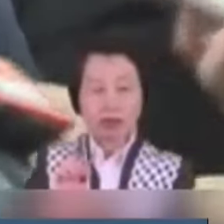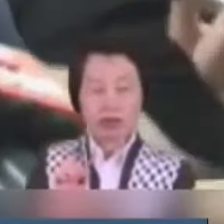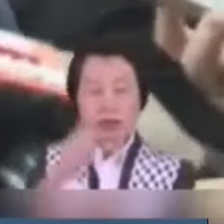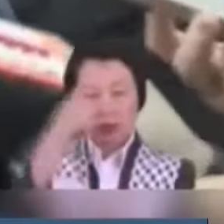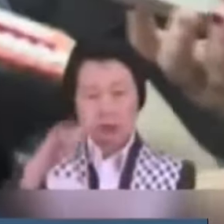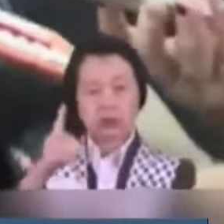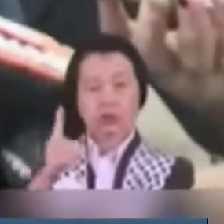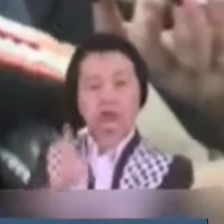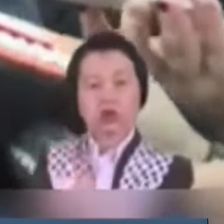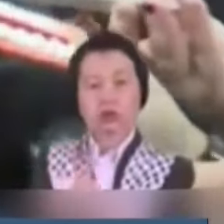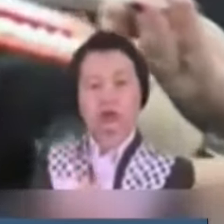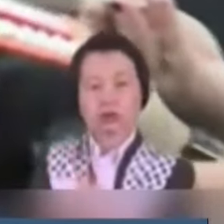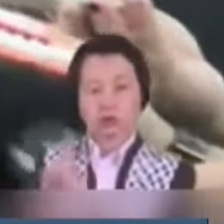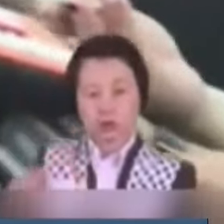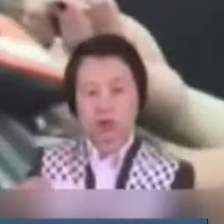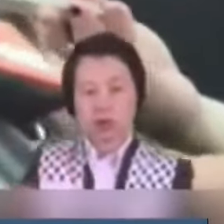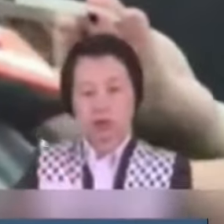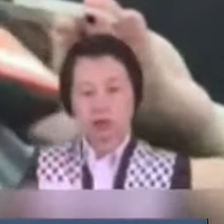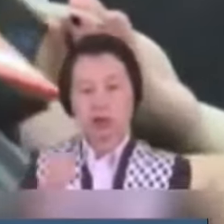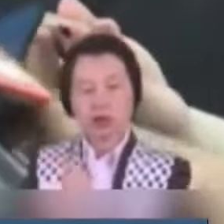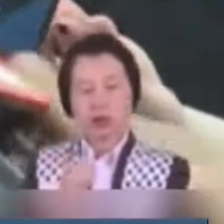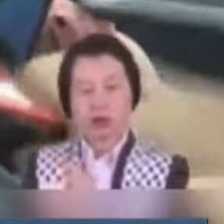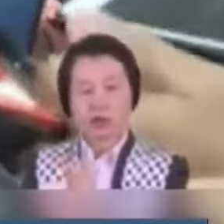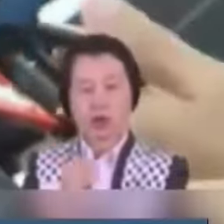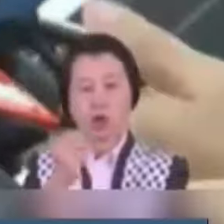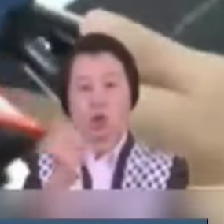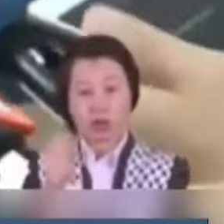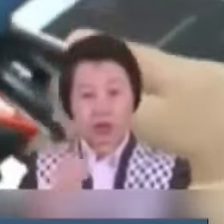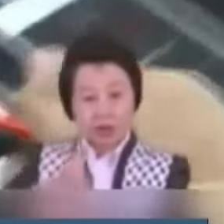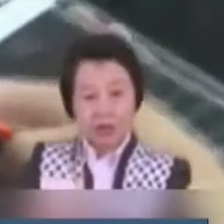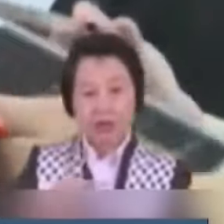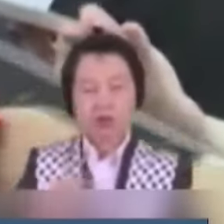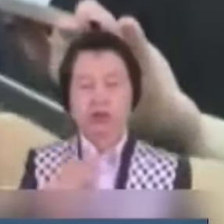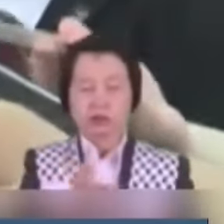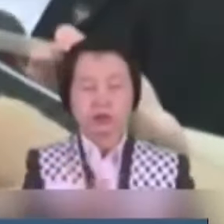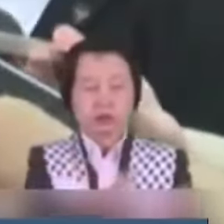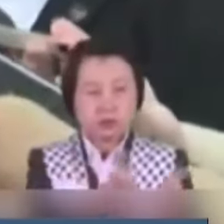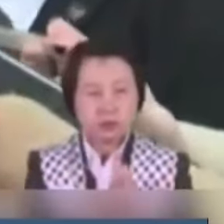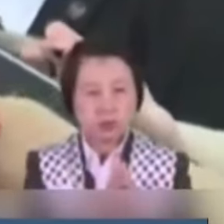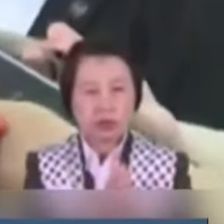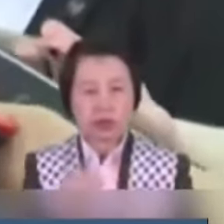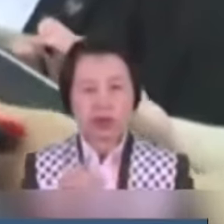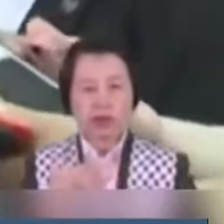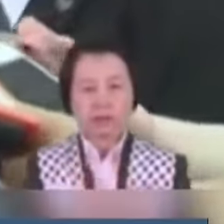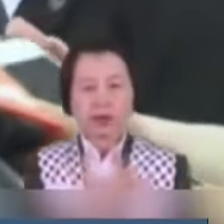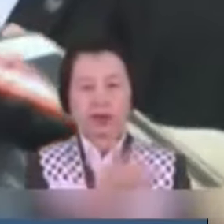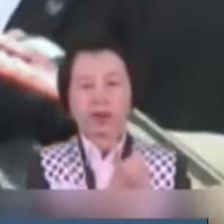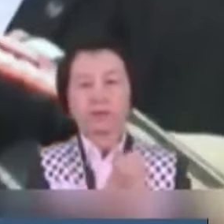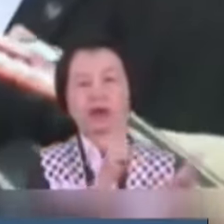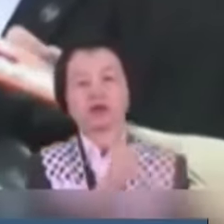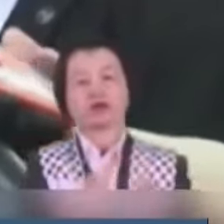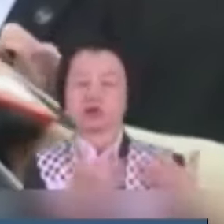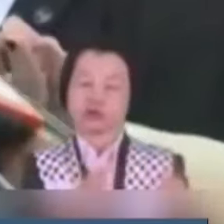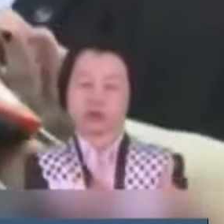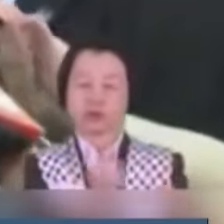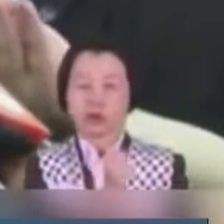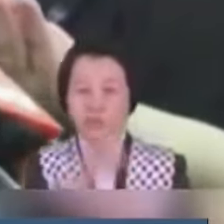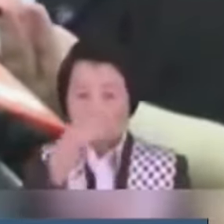perubat Mujur diputar isu bayar lukum di bantaiuj Kid peminta lalu